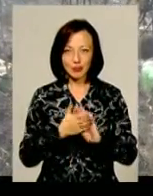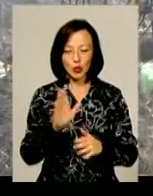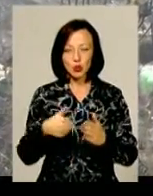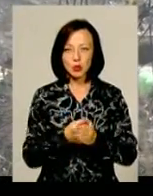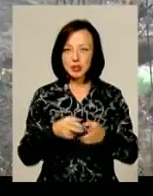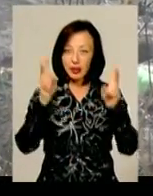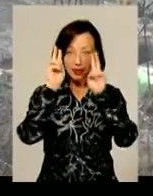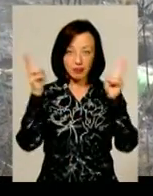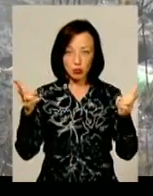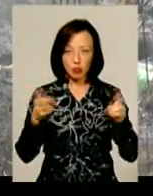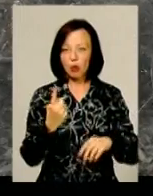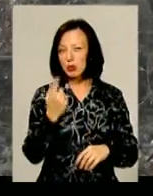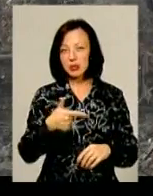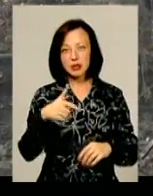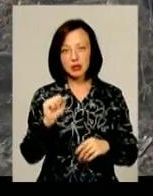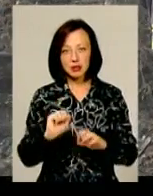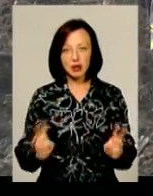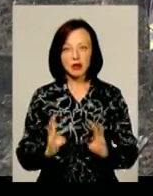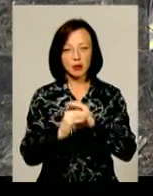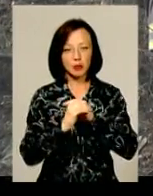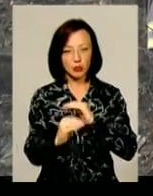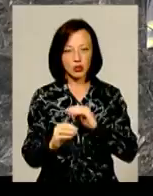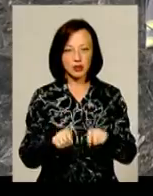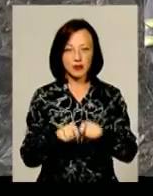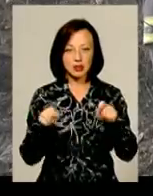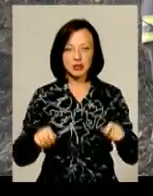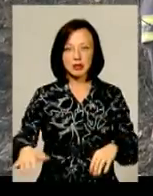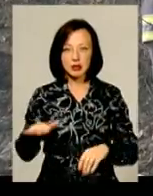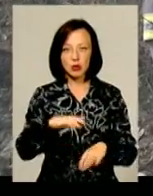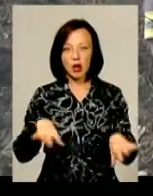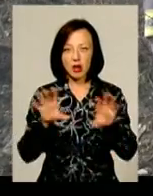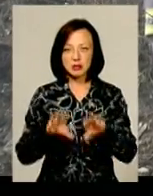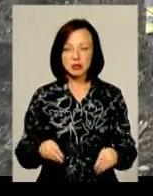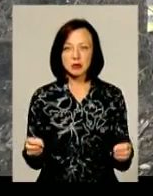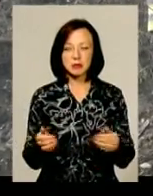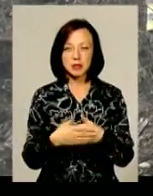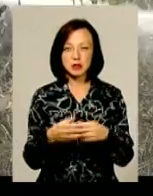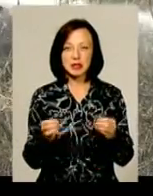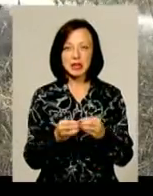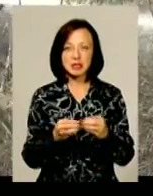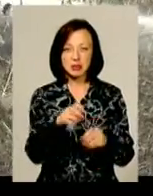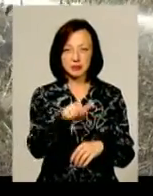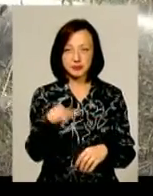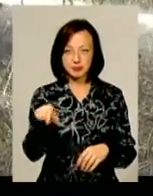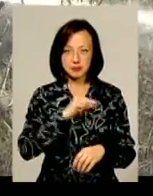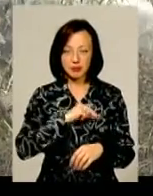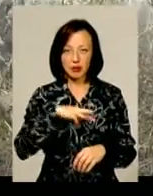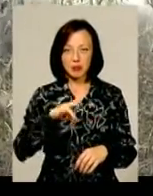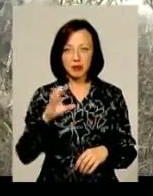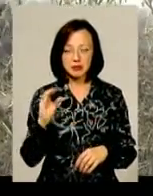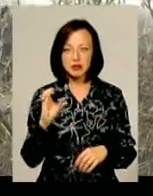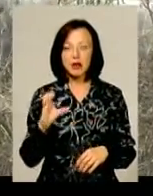досі невідомо. Гектар палаючих відходів на відкритій території. Гасили близько 10 рятувальників. Вдалося